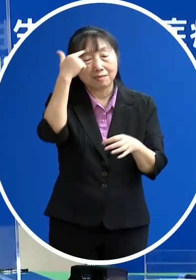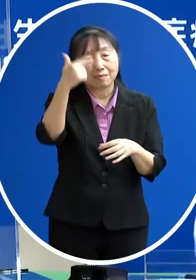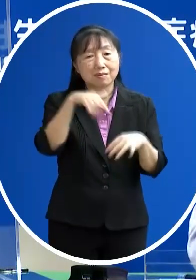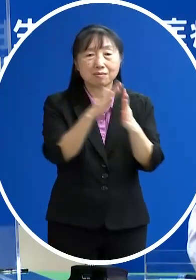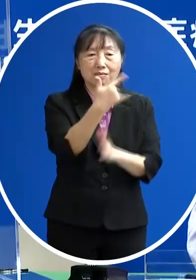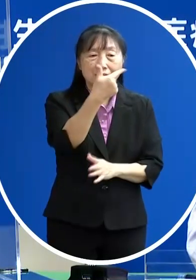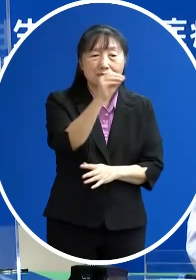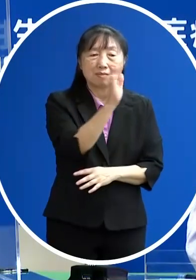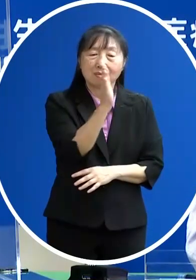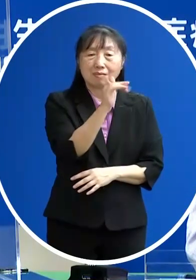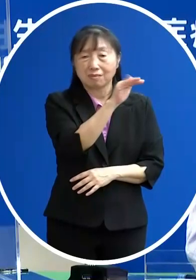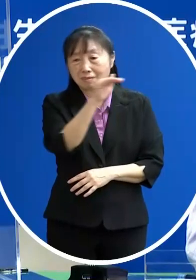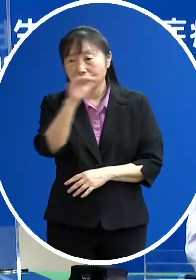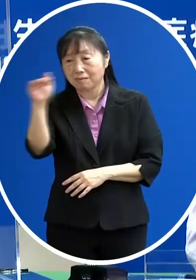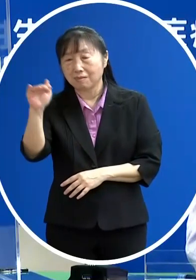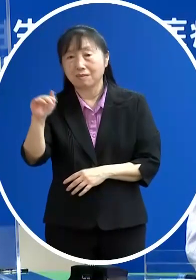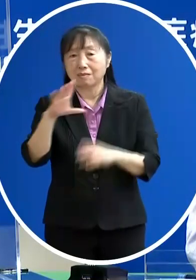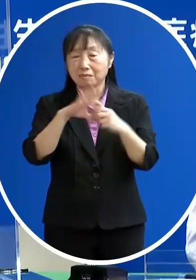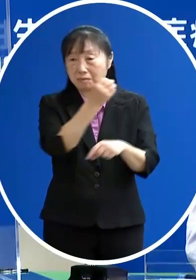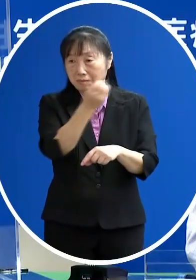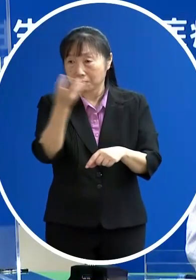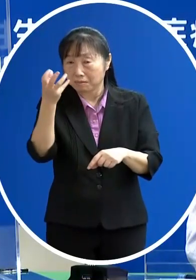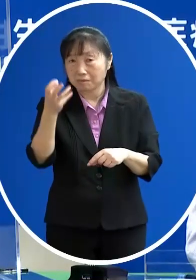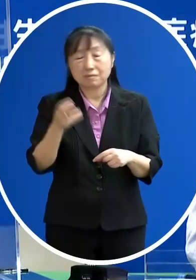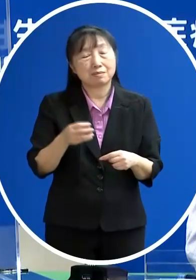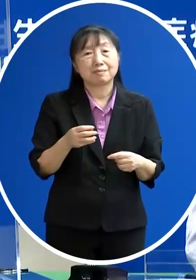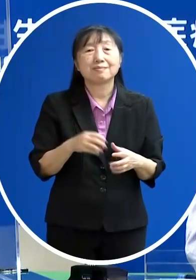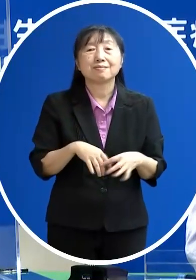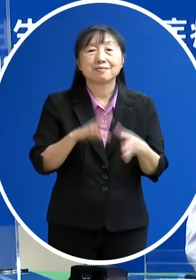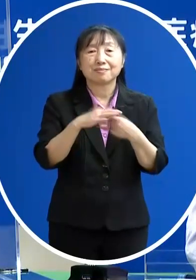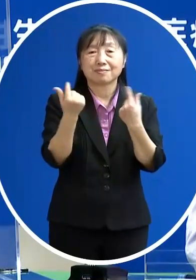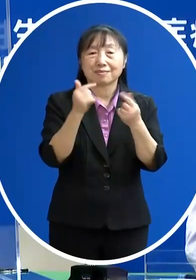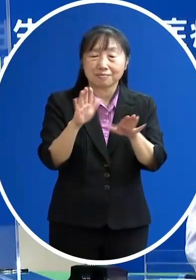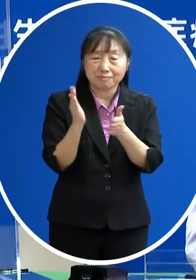已经到了我们的顶峰？好，我想还这样来，现在就这